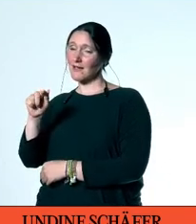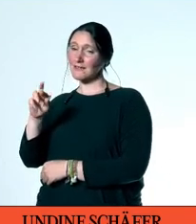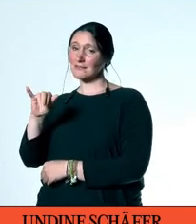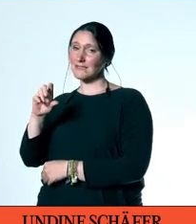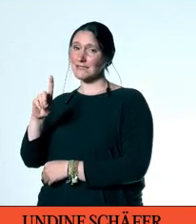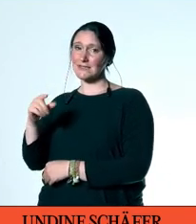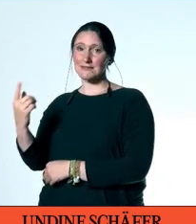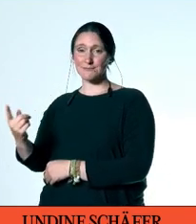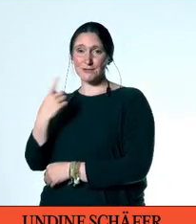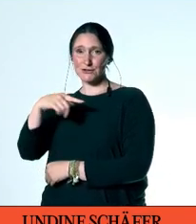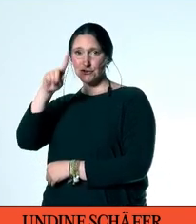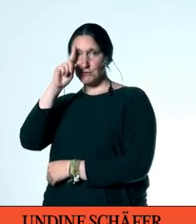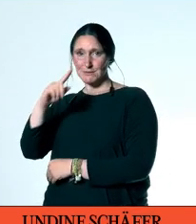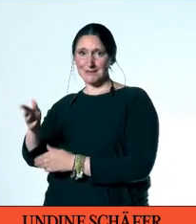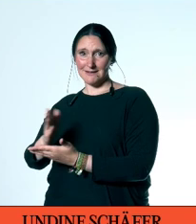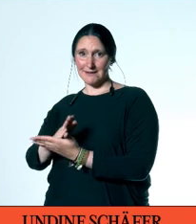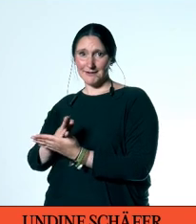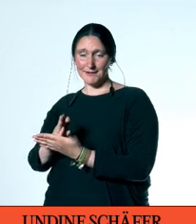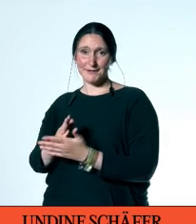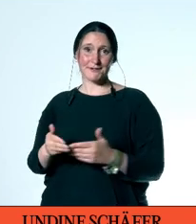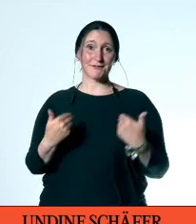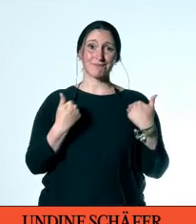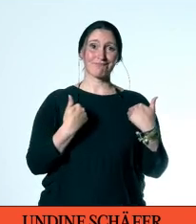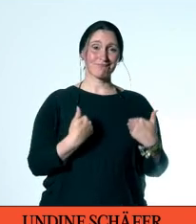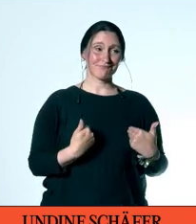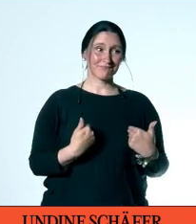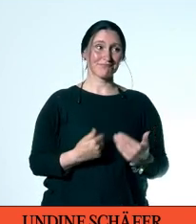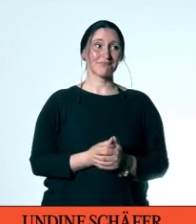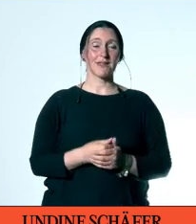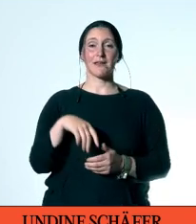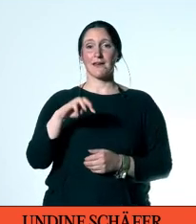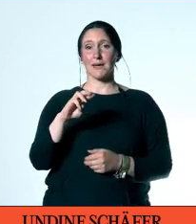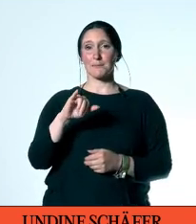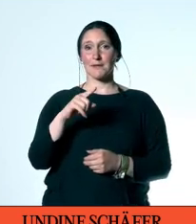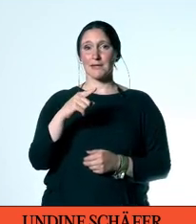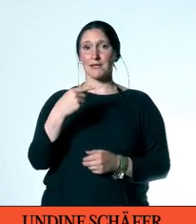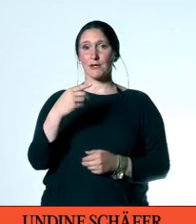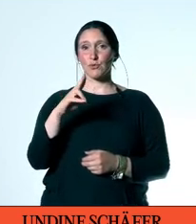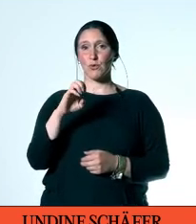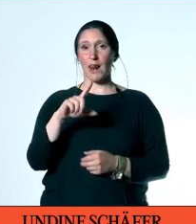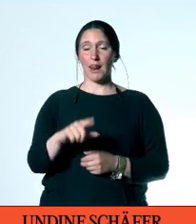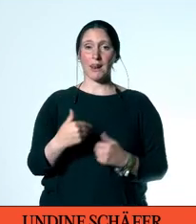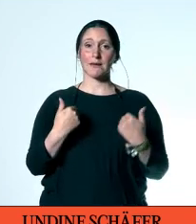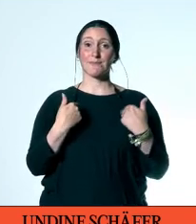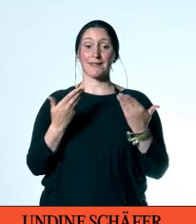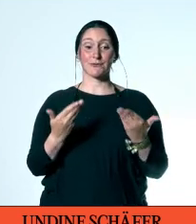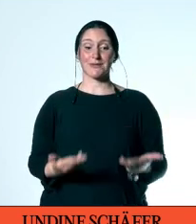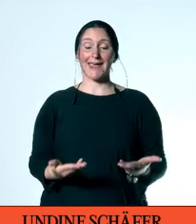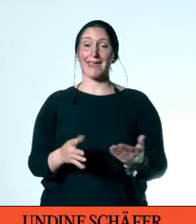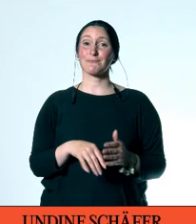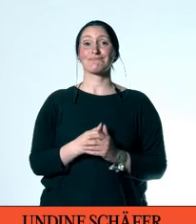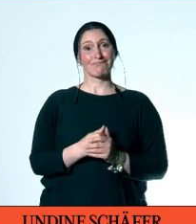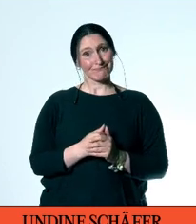Mendoza. Danke an Lilian Astrid, Giese, unsere Sprachdolmetscherin